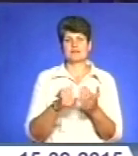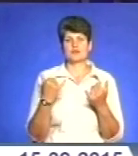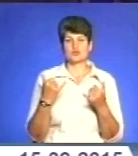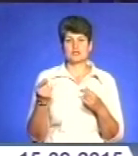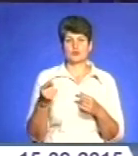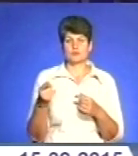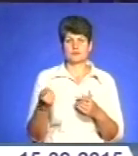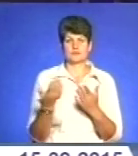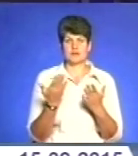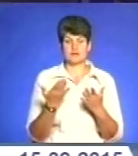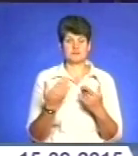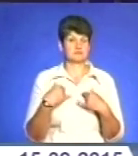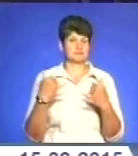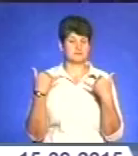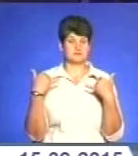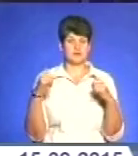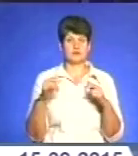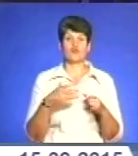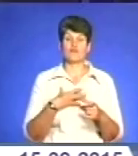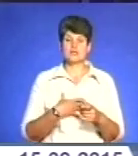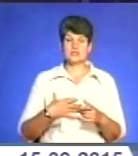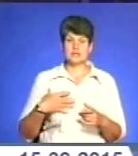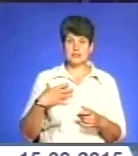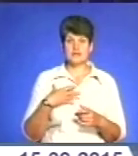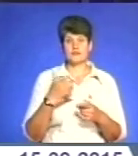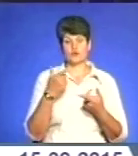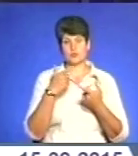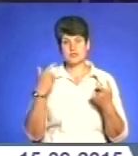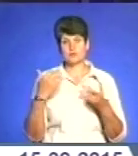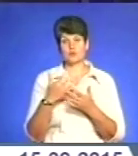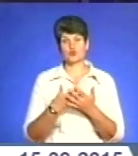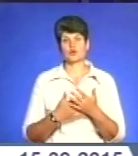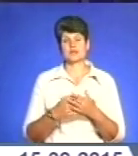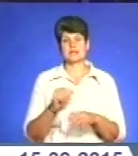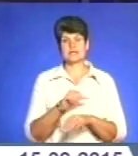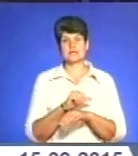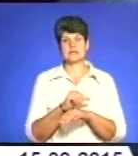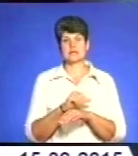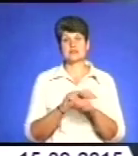Книжка викликала резонанс, що свідчить про її актуальність в інформаційному просторі Заходу і Сходу.